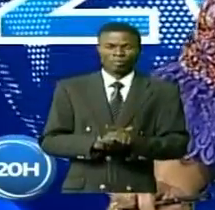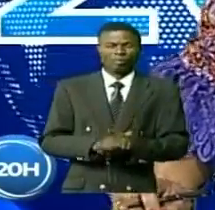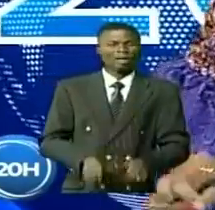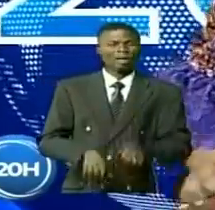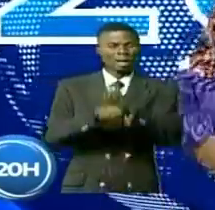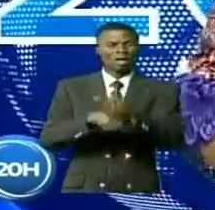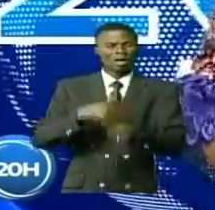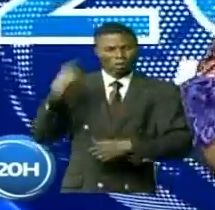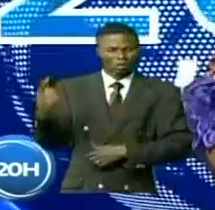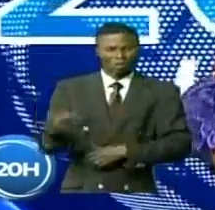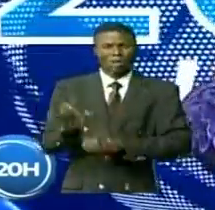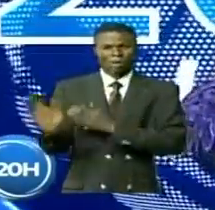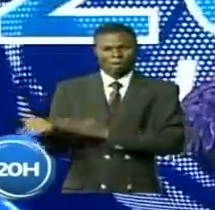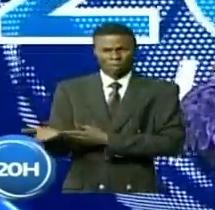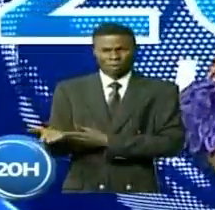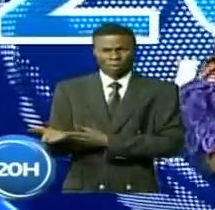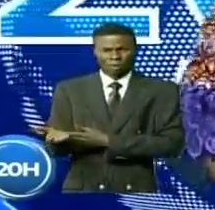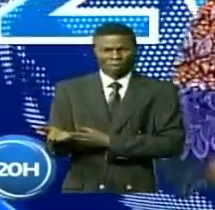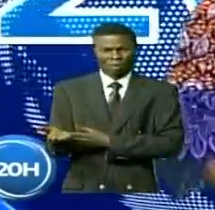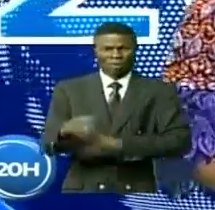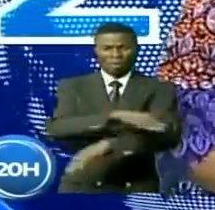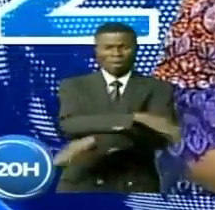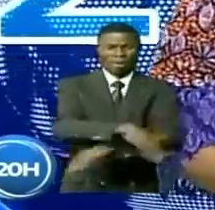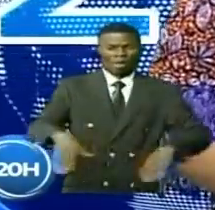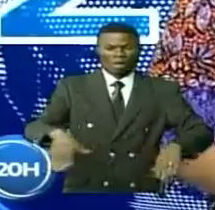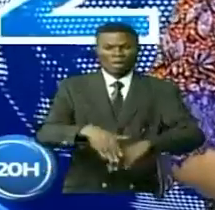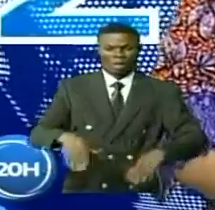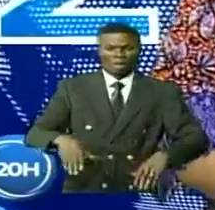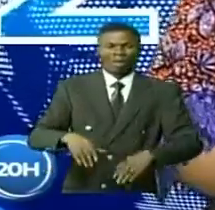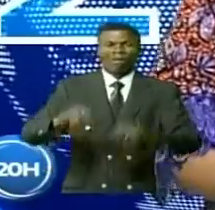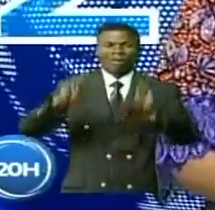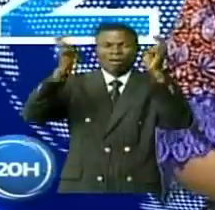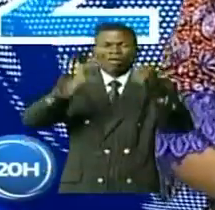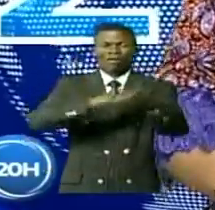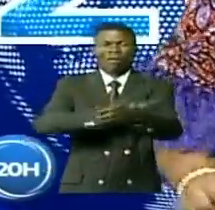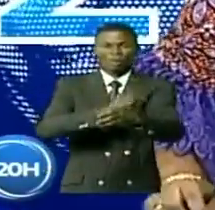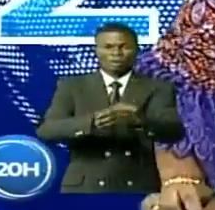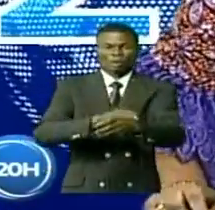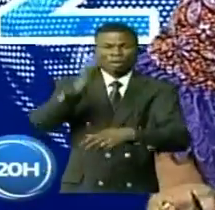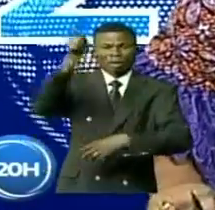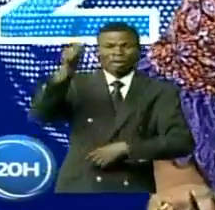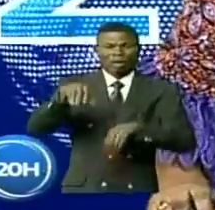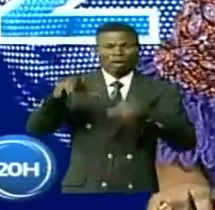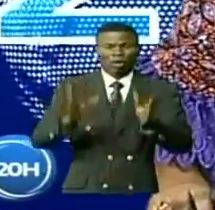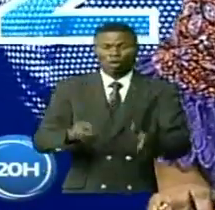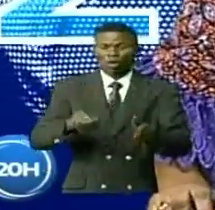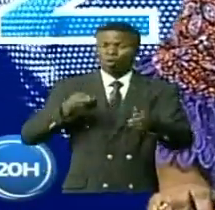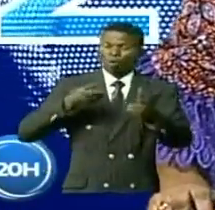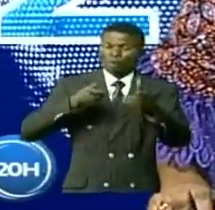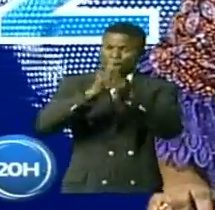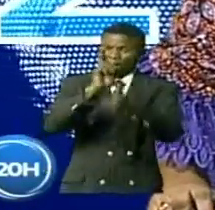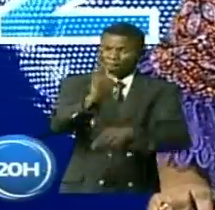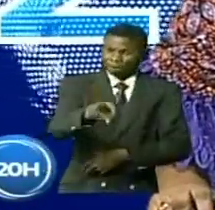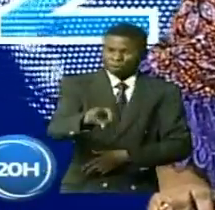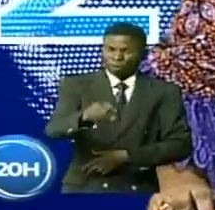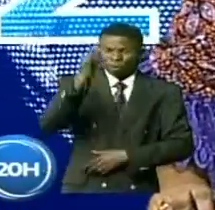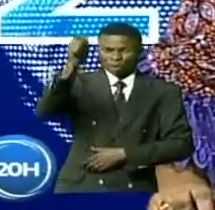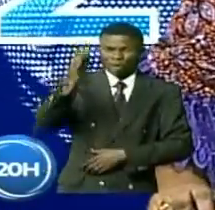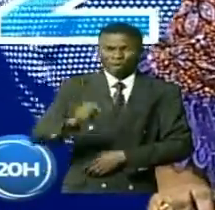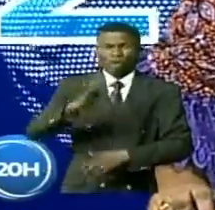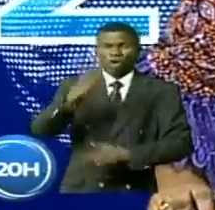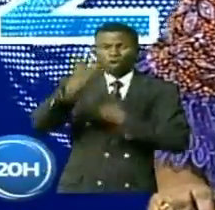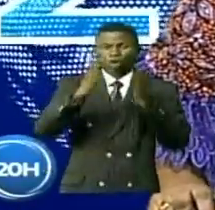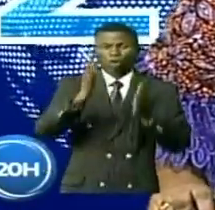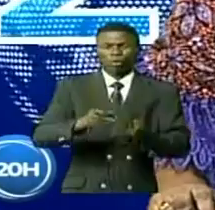qui s'est produite ce matin à la petite barrière de à Goma. Un militaire congolais a ouvert le feu sur des policiers rwandais à partir